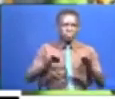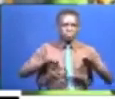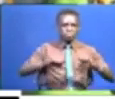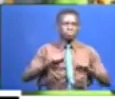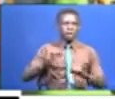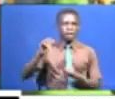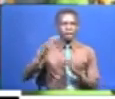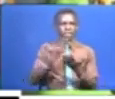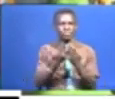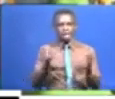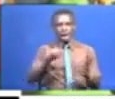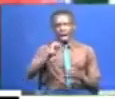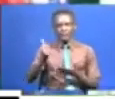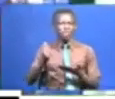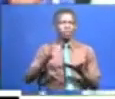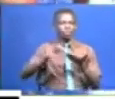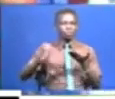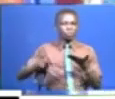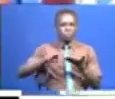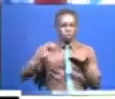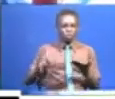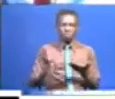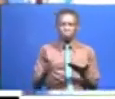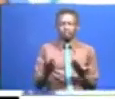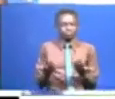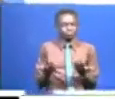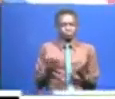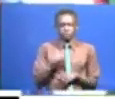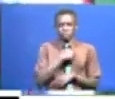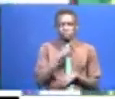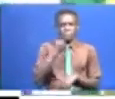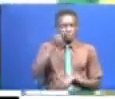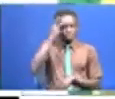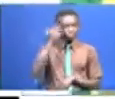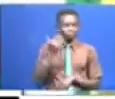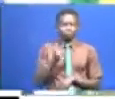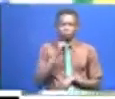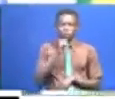tumesema hatumtaki kabisa kama wazazi. Na sio kwari kurunzi mashinani.